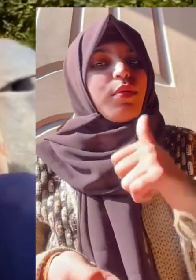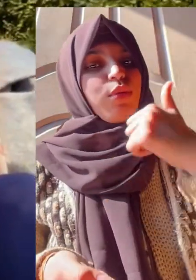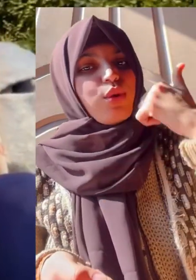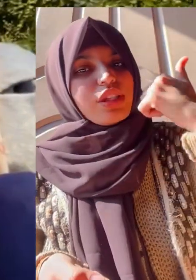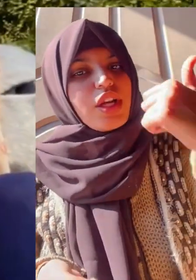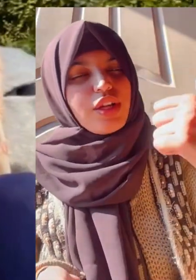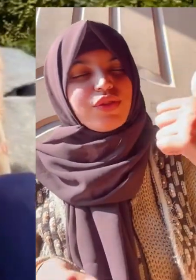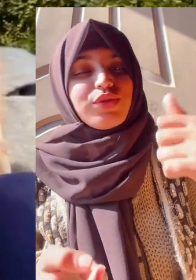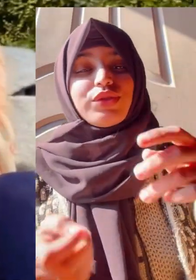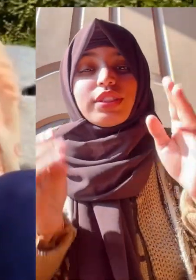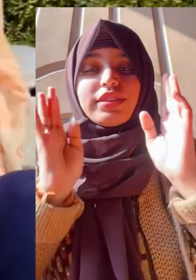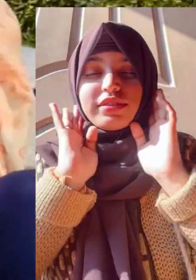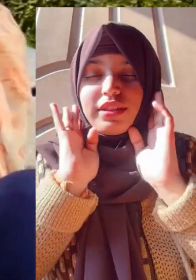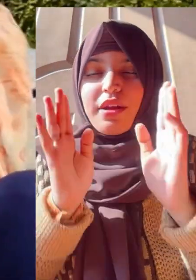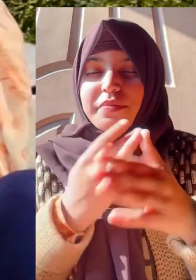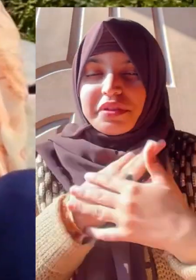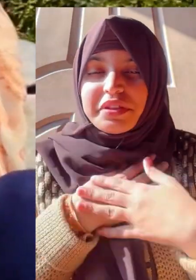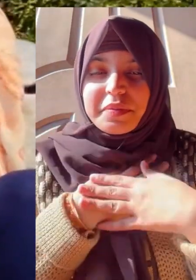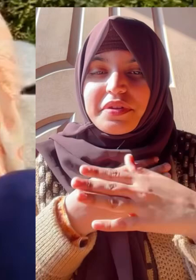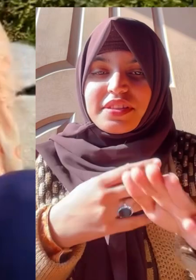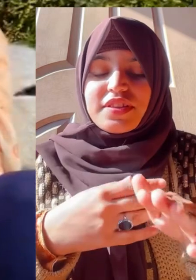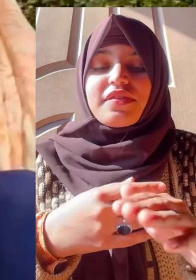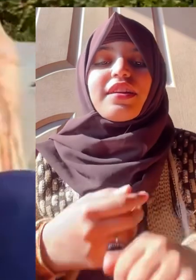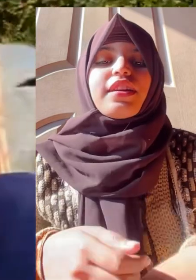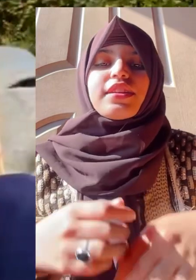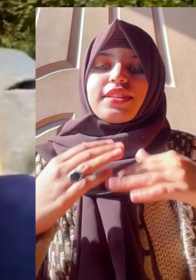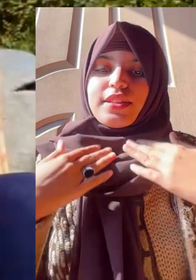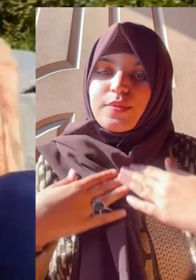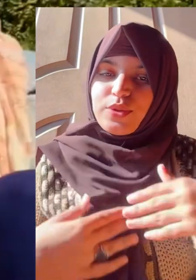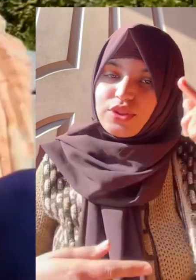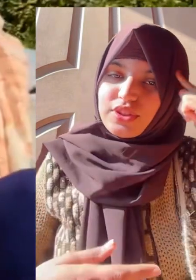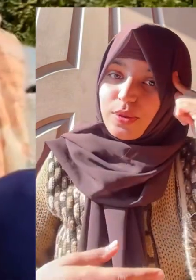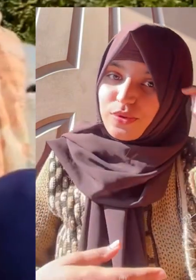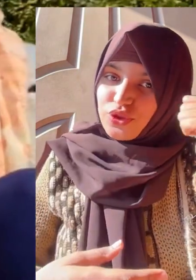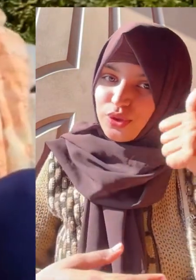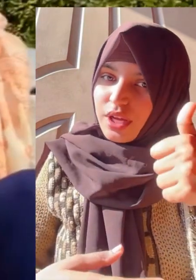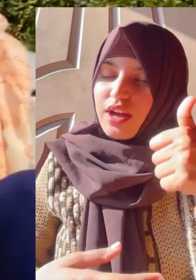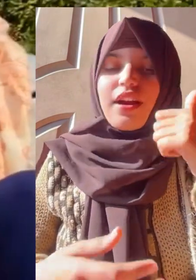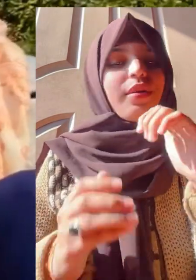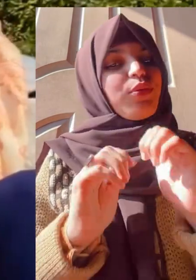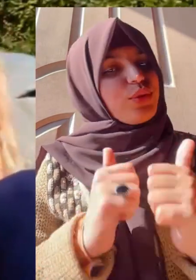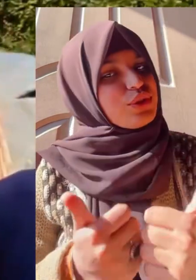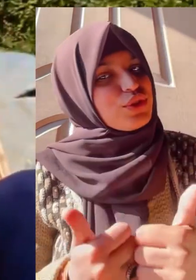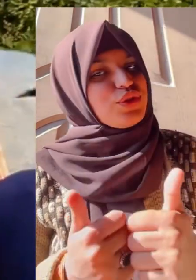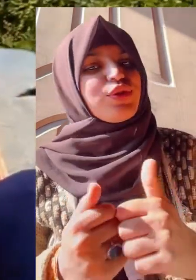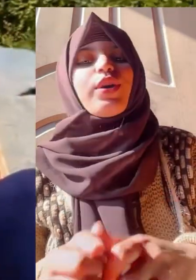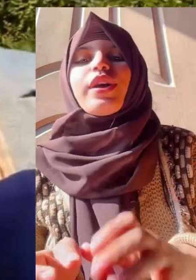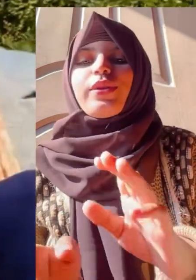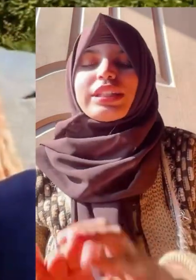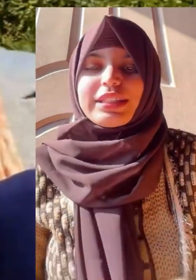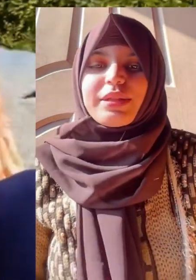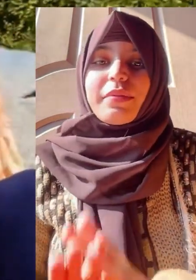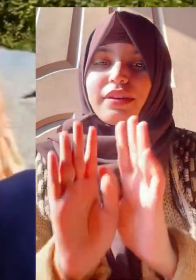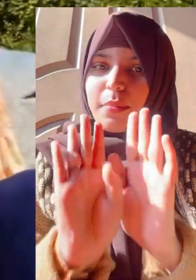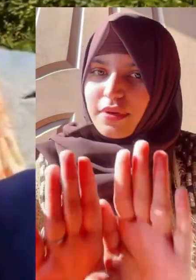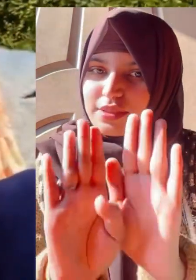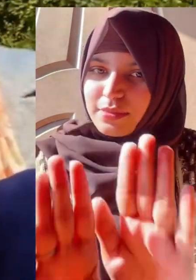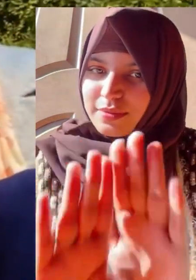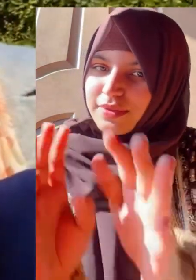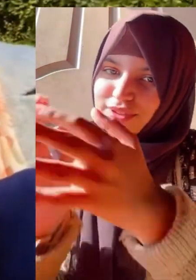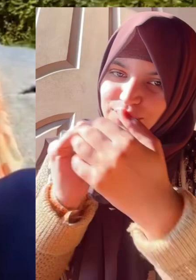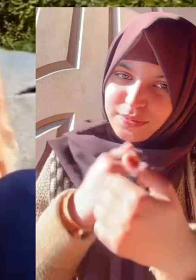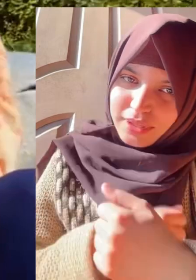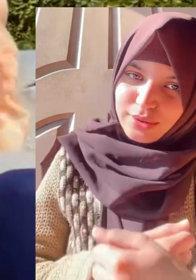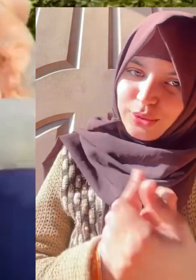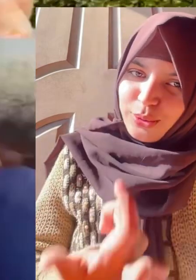इन सेंस के पहले दुनिया का पता नहीं था और उसके बाद बड़ी सुगड़, बड़ी समझदार, बड़ी दीनदार, बड़ी पर्दादार, बड़ी